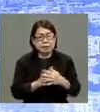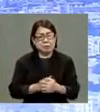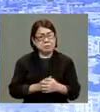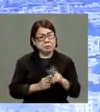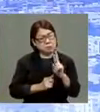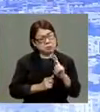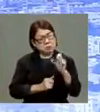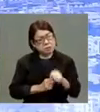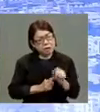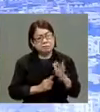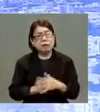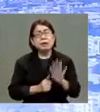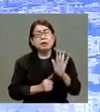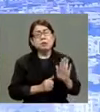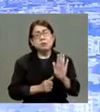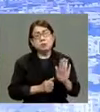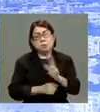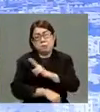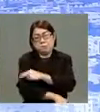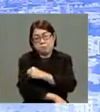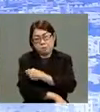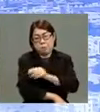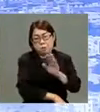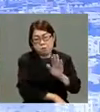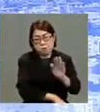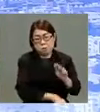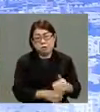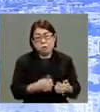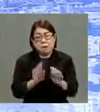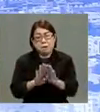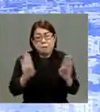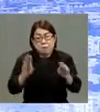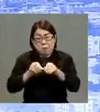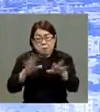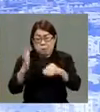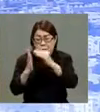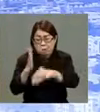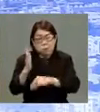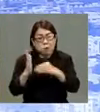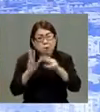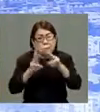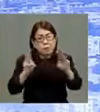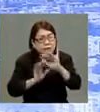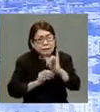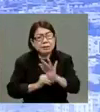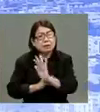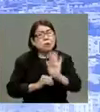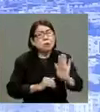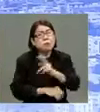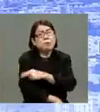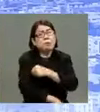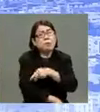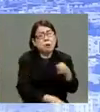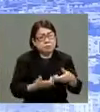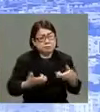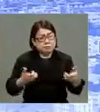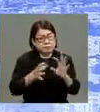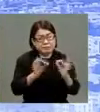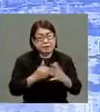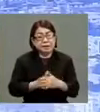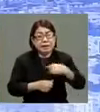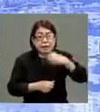อันนั้นก็เป็นแค่ระบบอันหนึ่งนะครับยังไม่ได้เป็นระบบใหญ่แต่ว่าระบบใหญ่คือไทยชนะเนี่ยก็จะประกอบไปด้วยอาจจะมีหมอชนะ